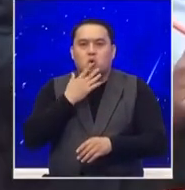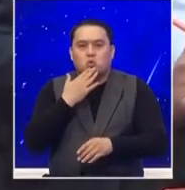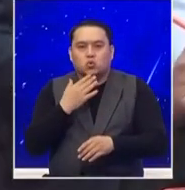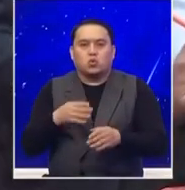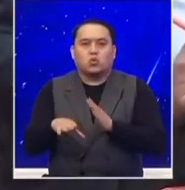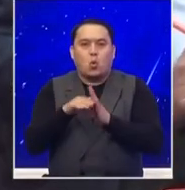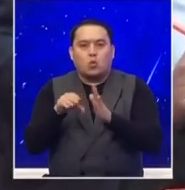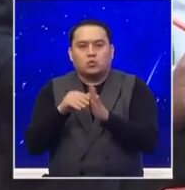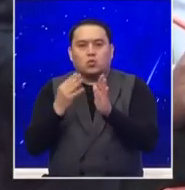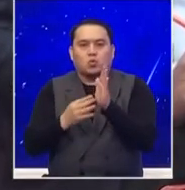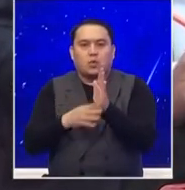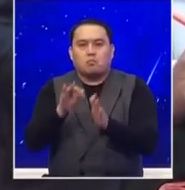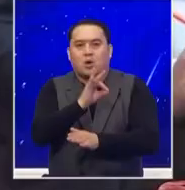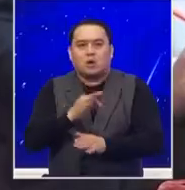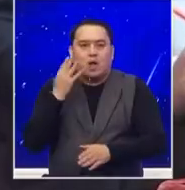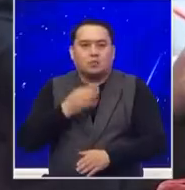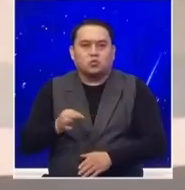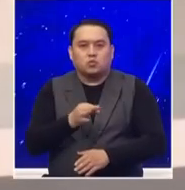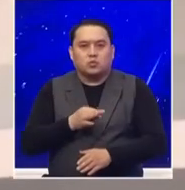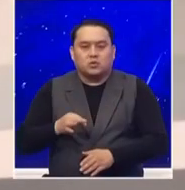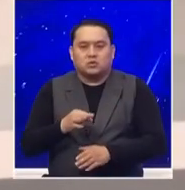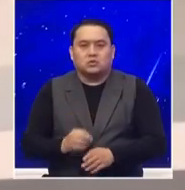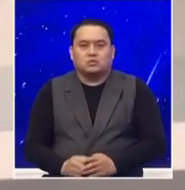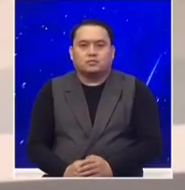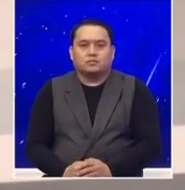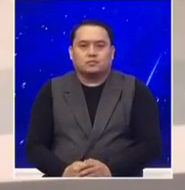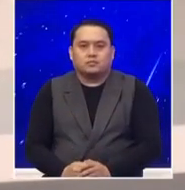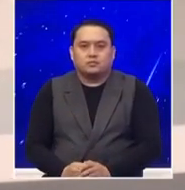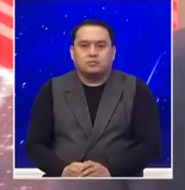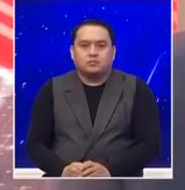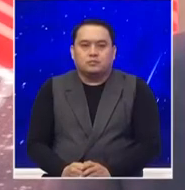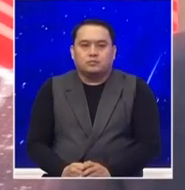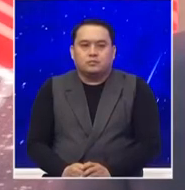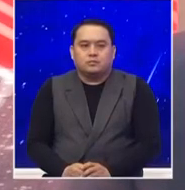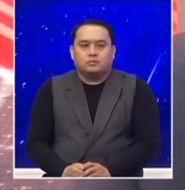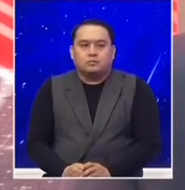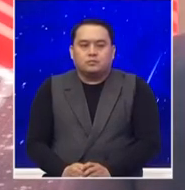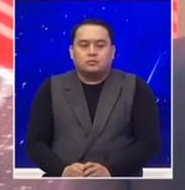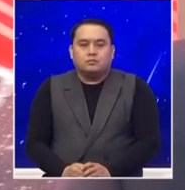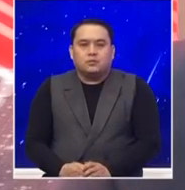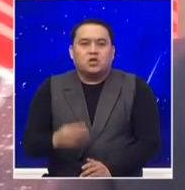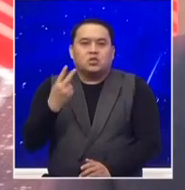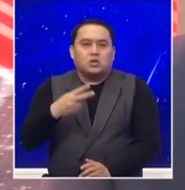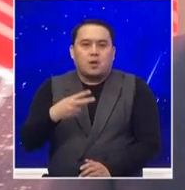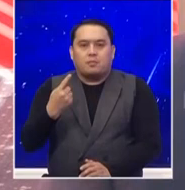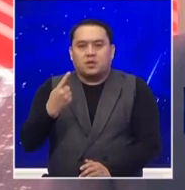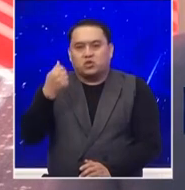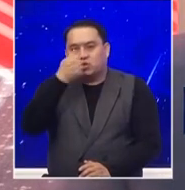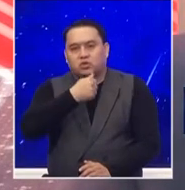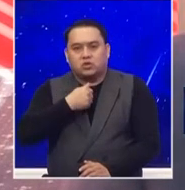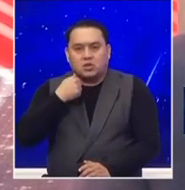Елдің ұлттық құрамасының 90% облыс спортшыларынан жасақталған. 21-ші жылы өздеріңіз білесіз,